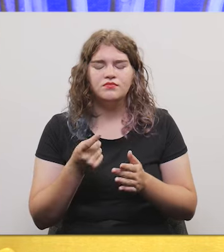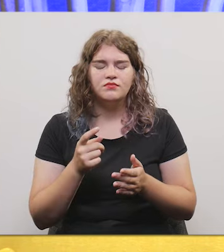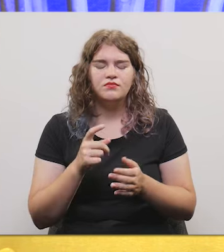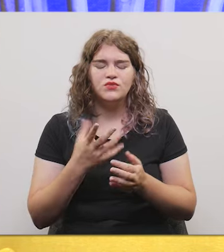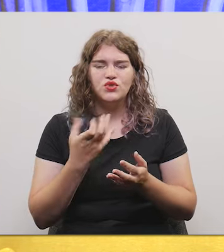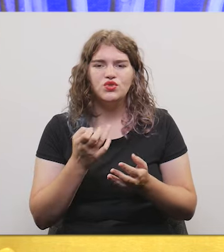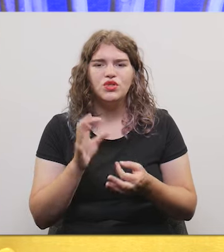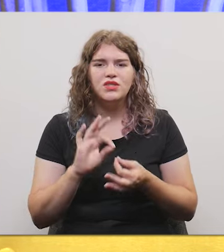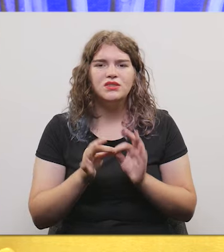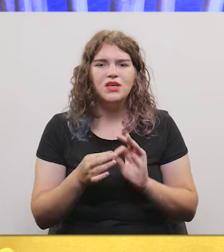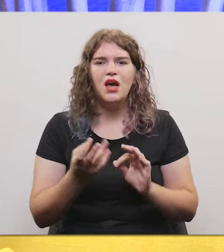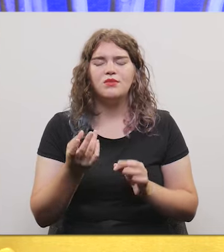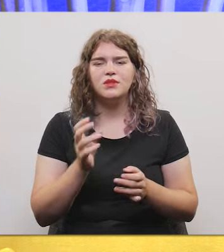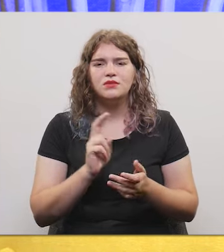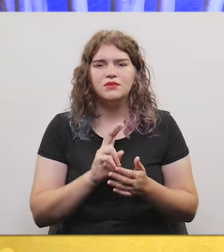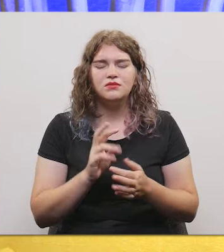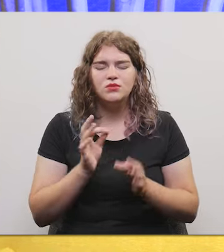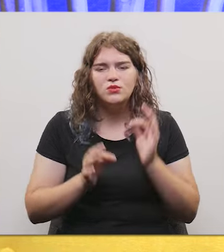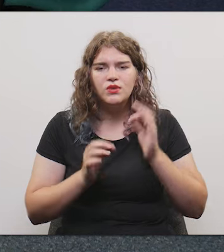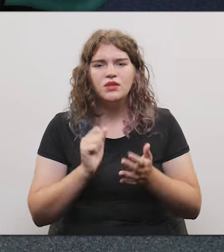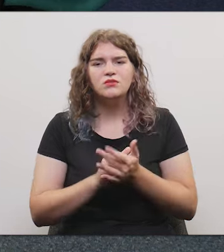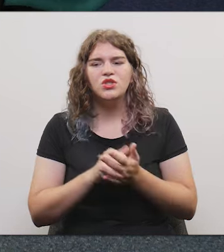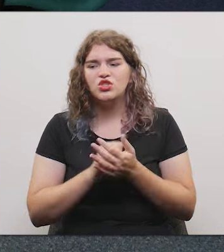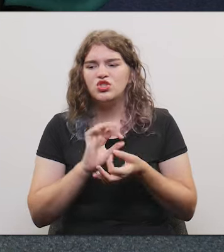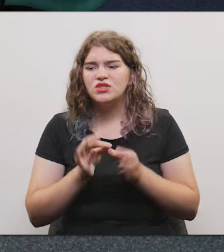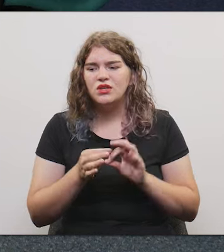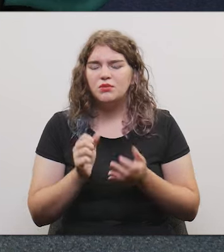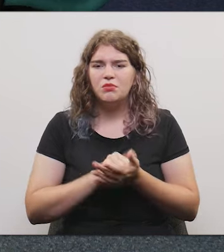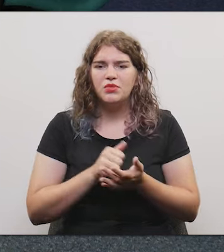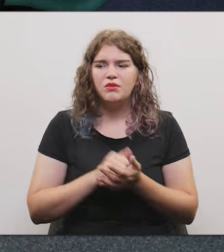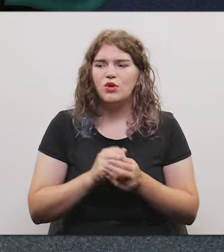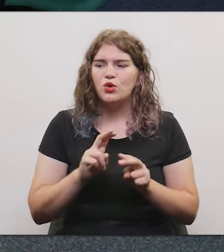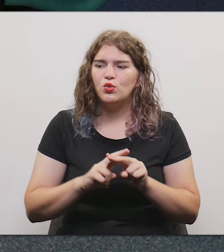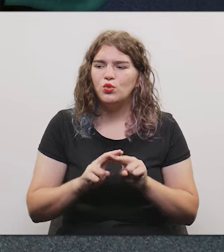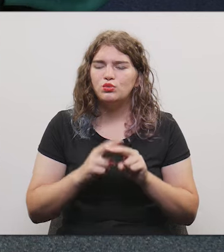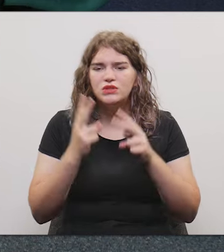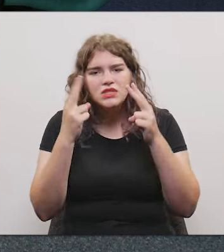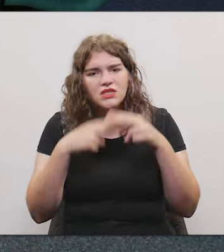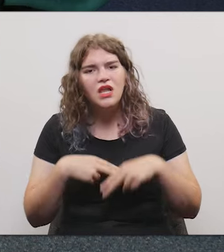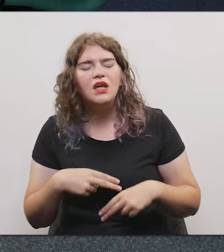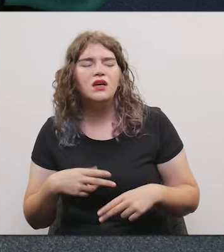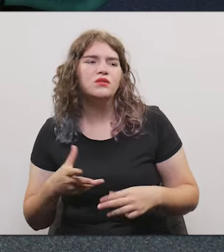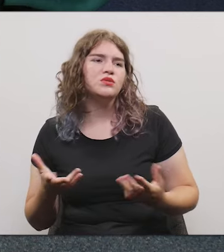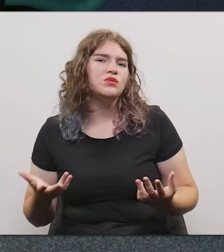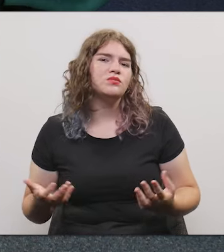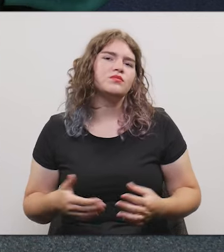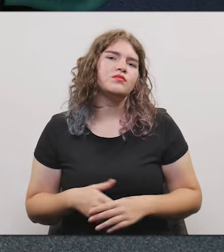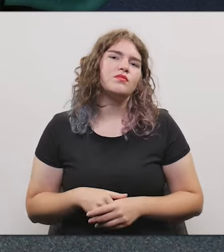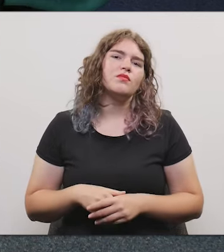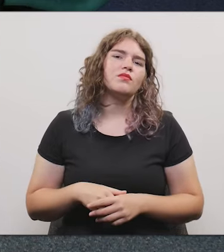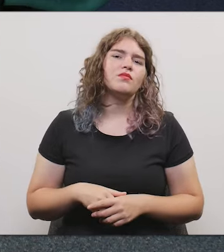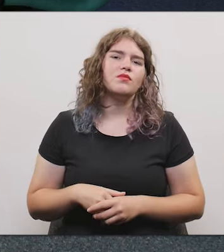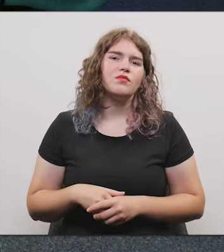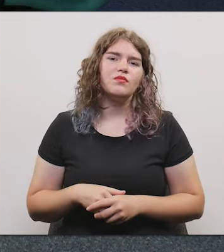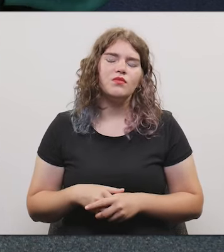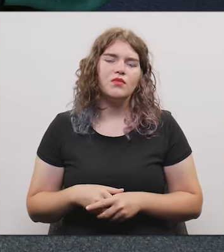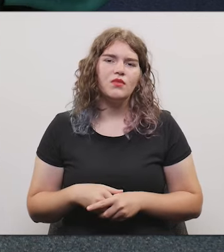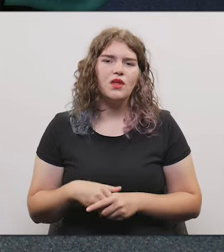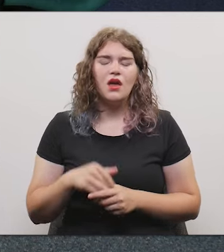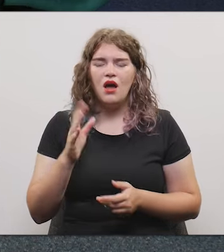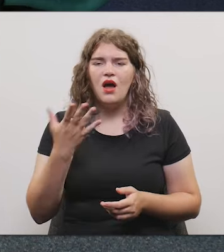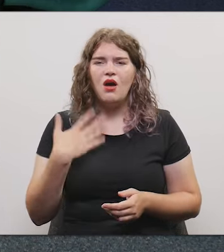acolo despre ce înseamnă să studiez Biblia, ce înseamnă Biblia, cum să o interpretez și pot să